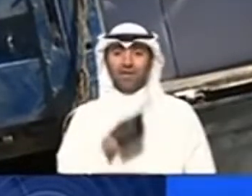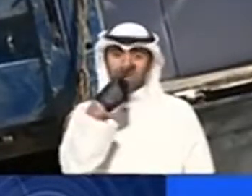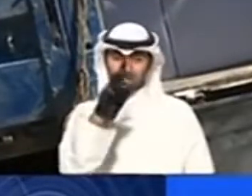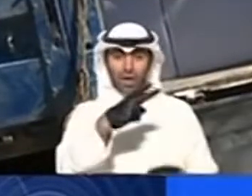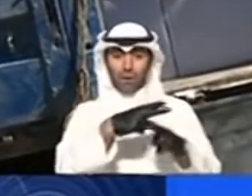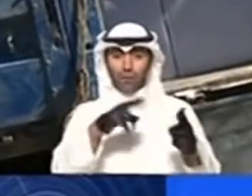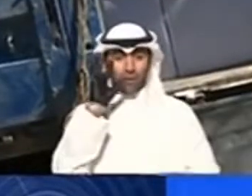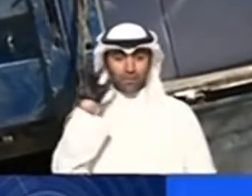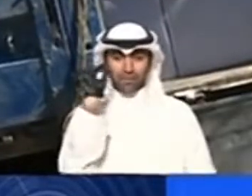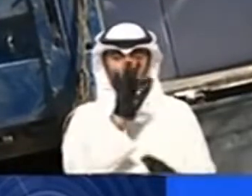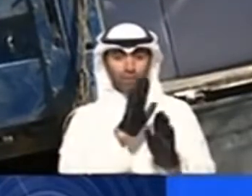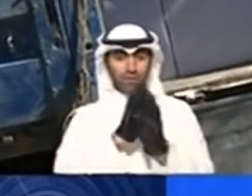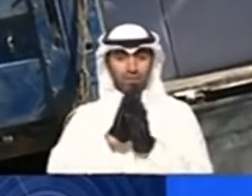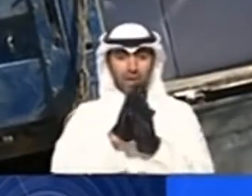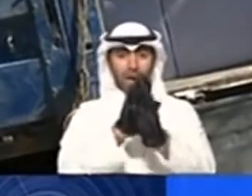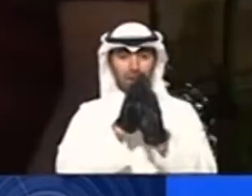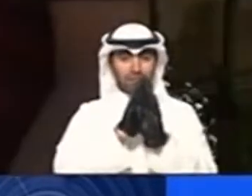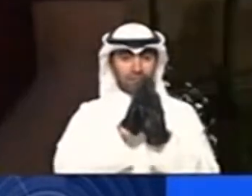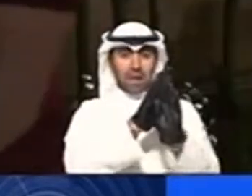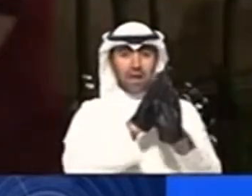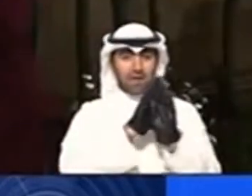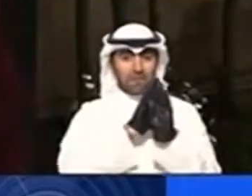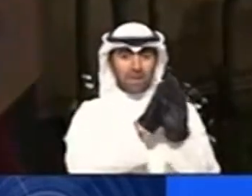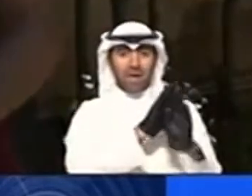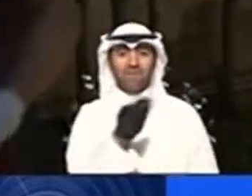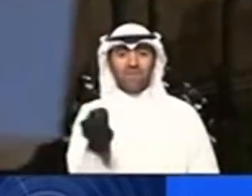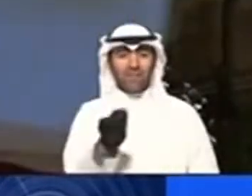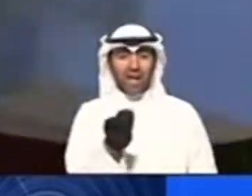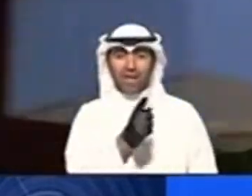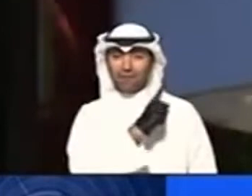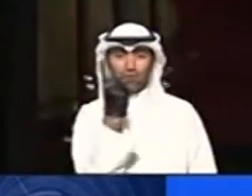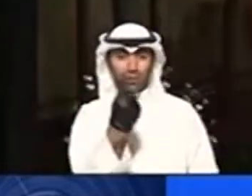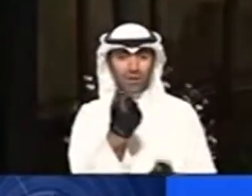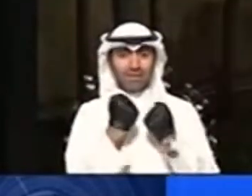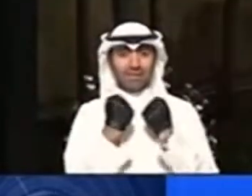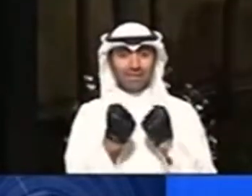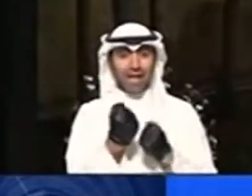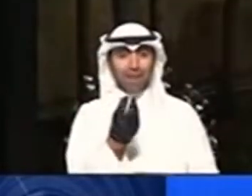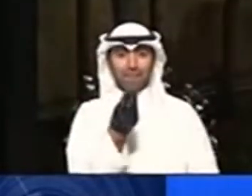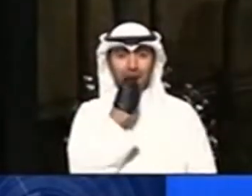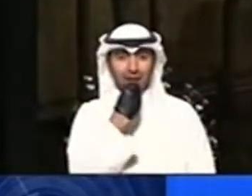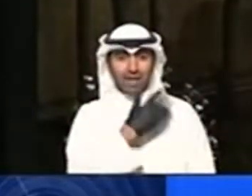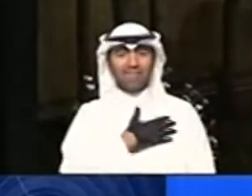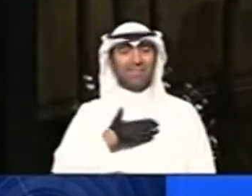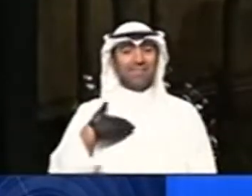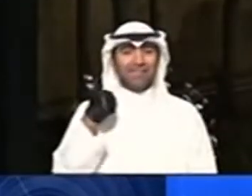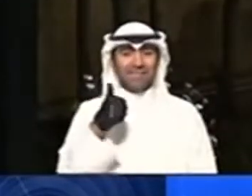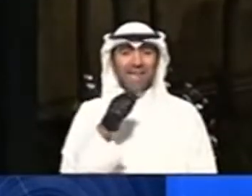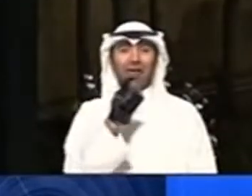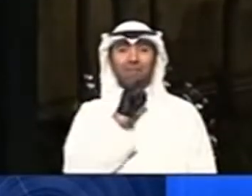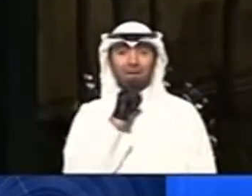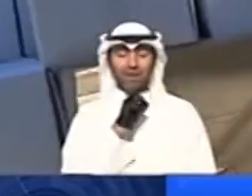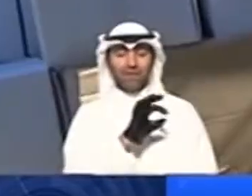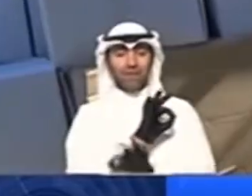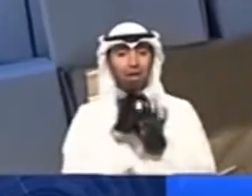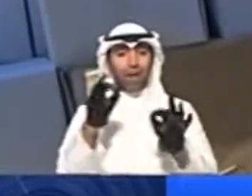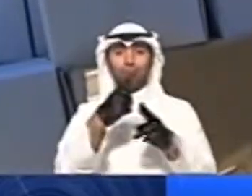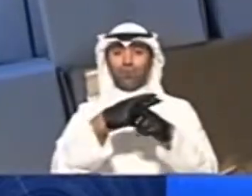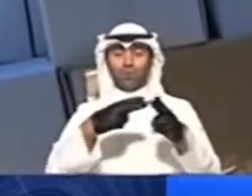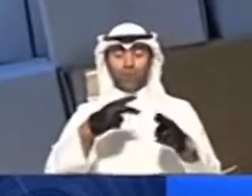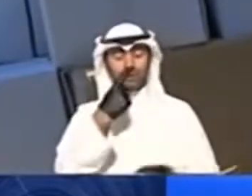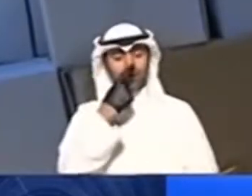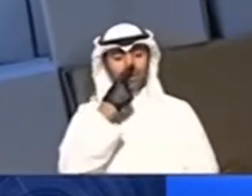لقمة العيش للمحتاجين الذين فرضت عليهم الأوضاع الصحية العالمية أعباء إضافية تتطلب